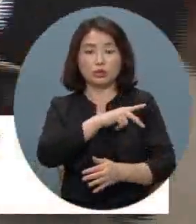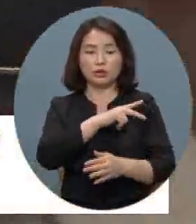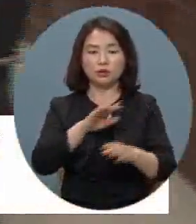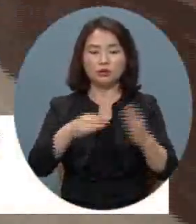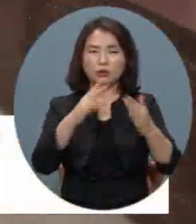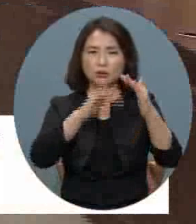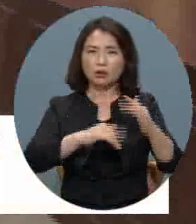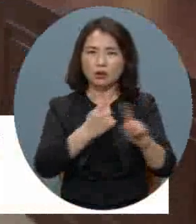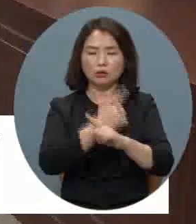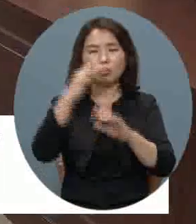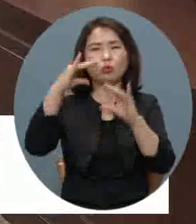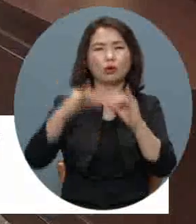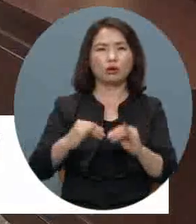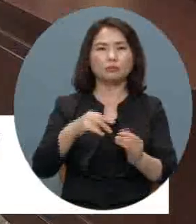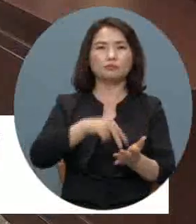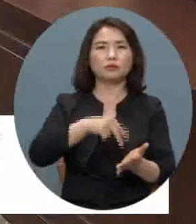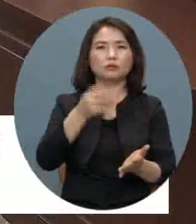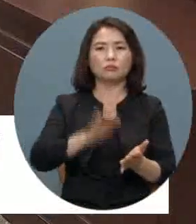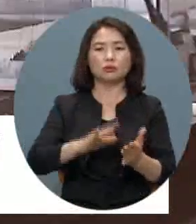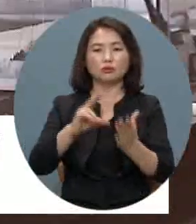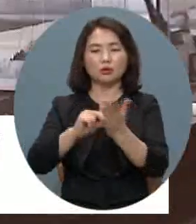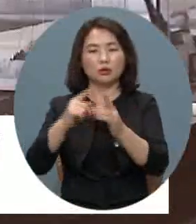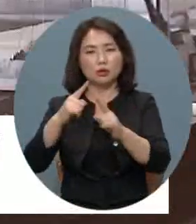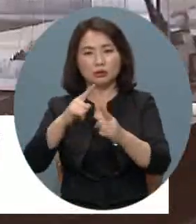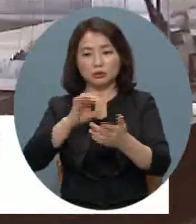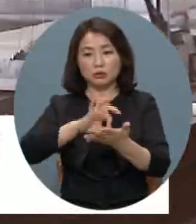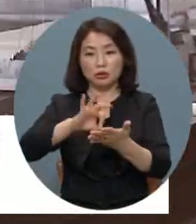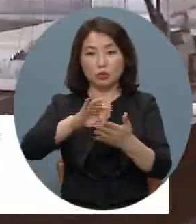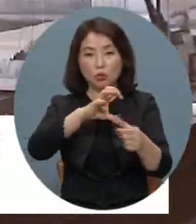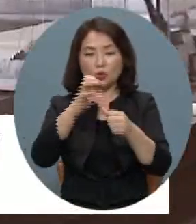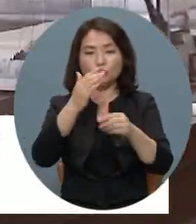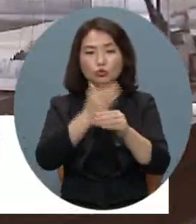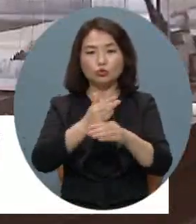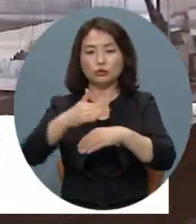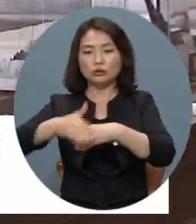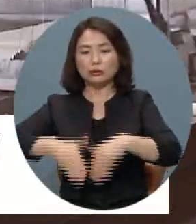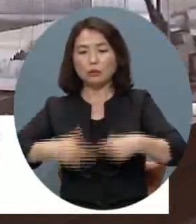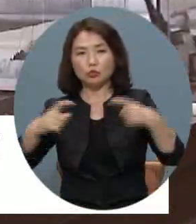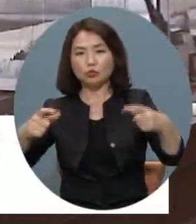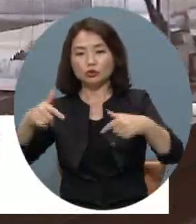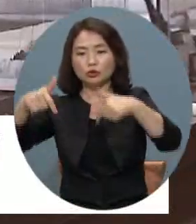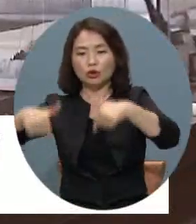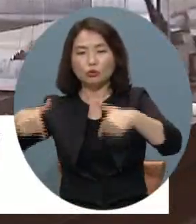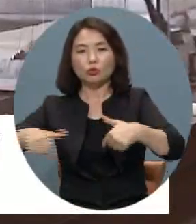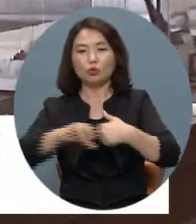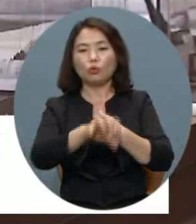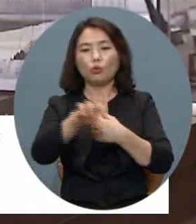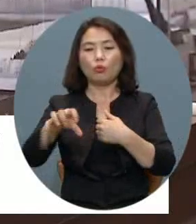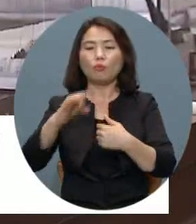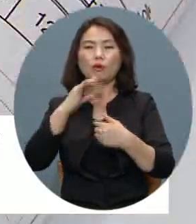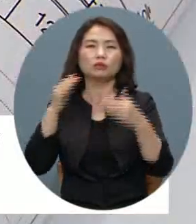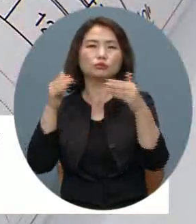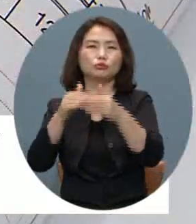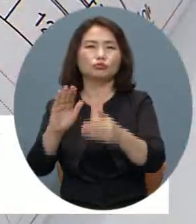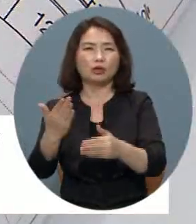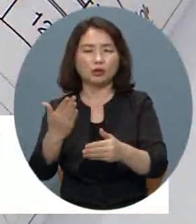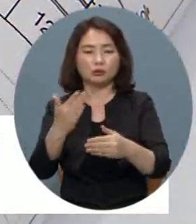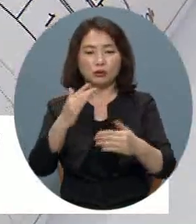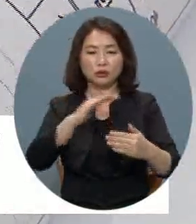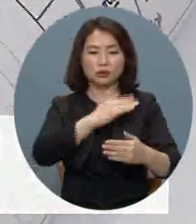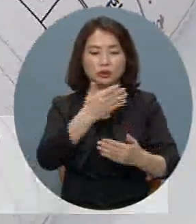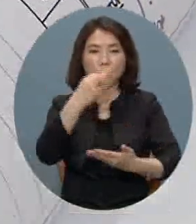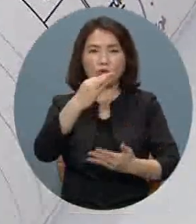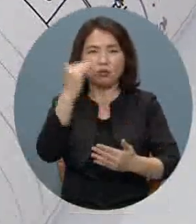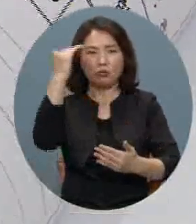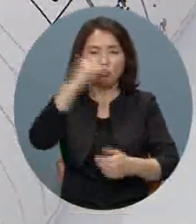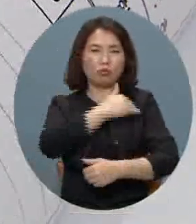개정안의 취지는 공감하지만 조례 개정 적용 지역이 중구와 남구, 서구 등 일부 지역에 집중돼 재산권